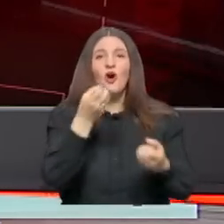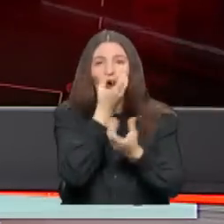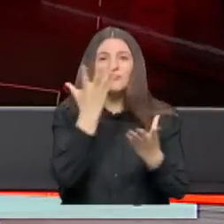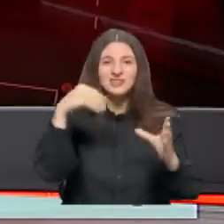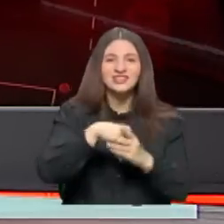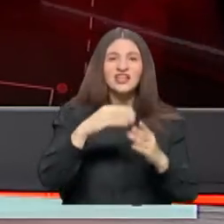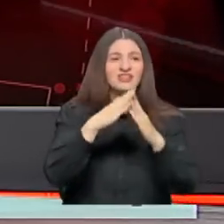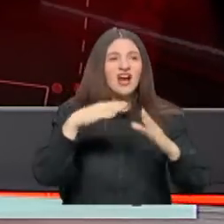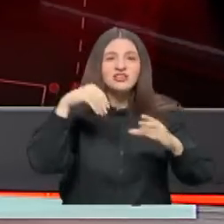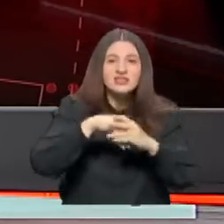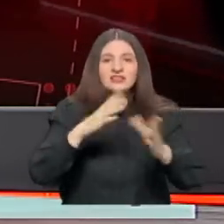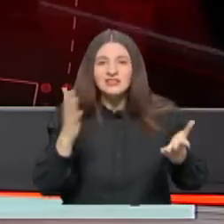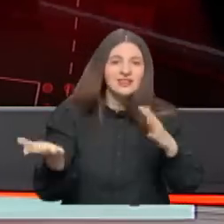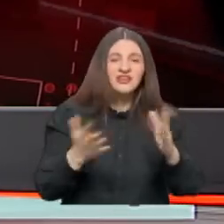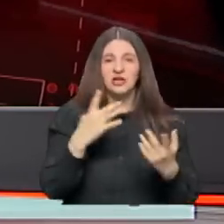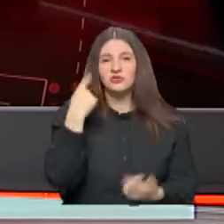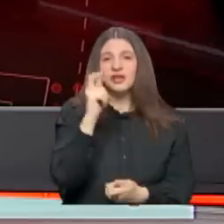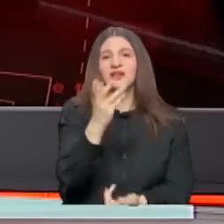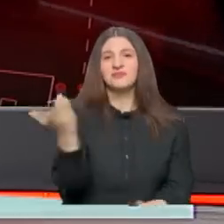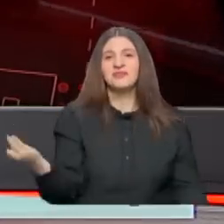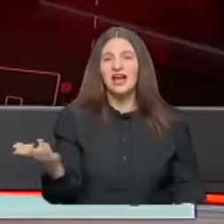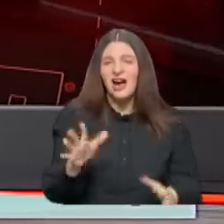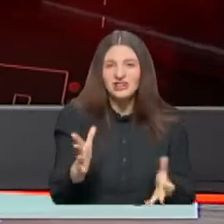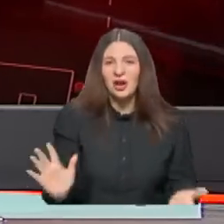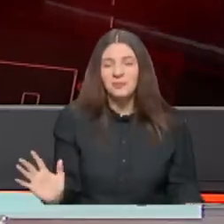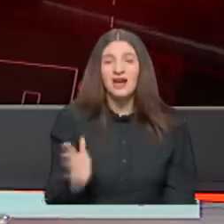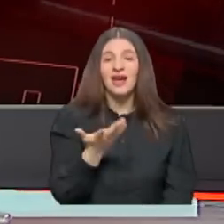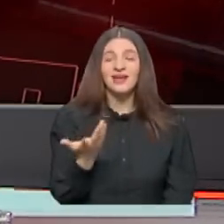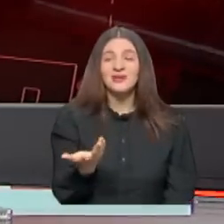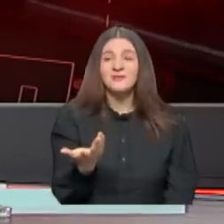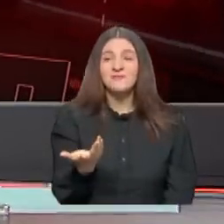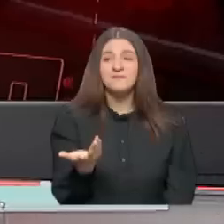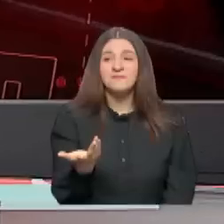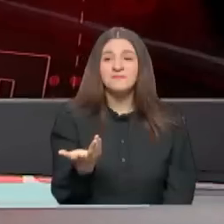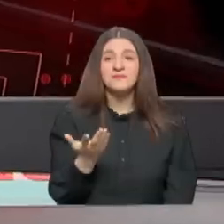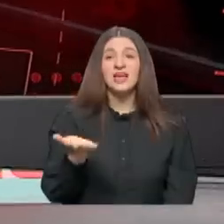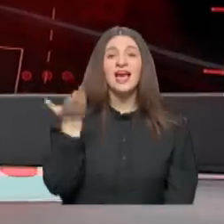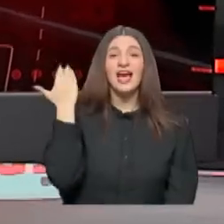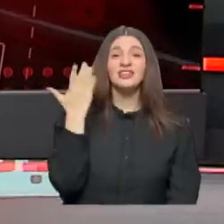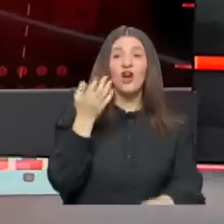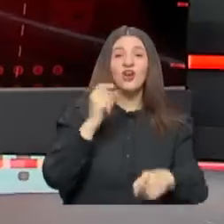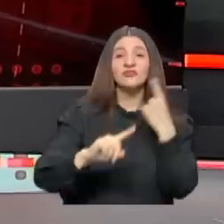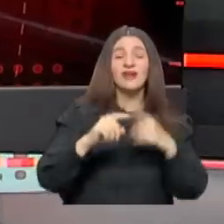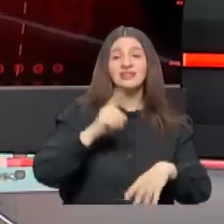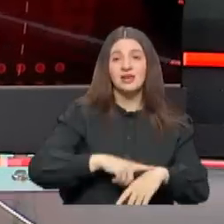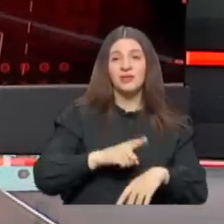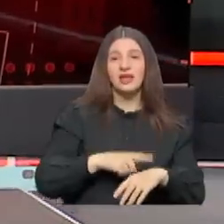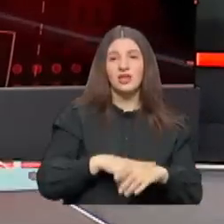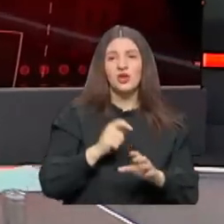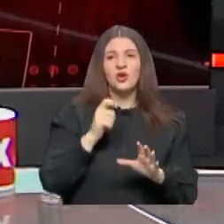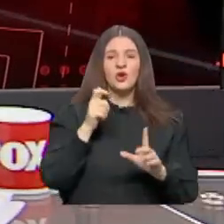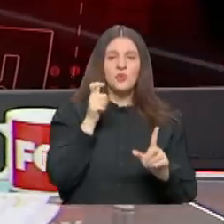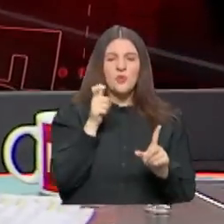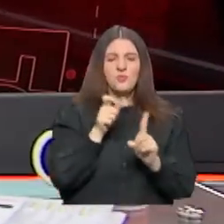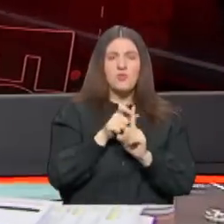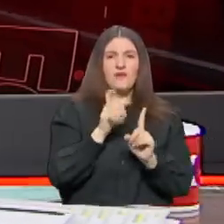içinde, dağların arasında falan. Neyse. Ya acayip. Ya şimdi eskiden Osmanlı zamanında muhafazakarlık diye